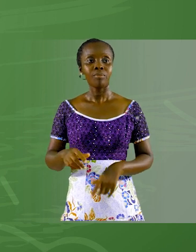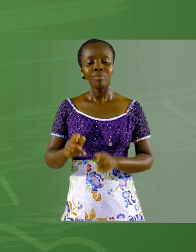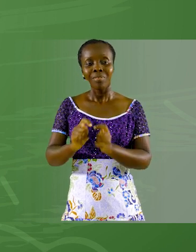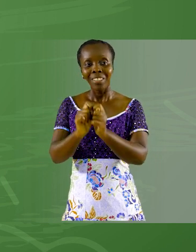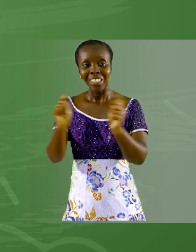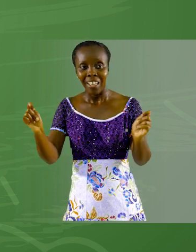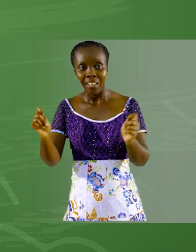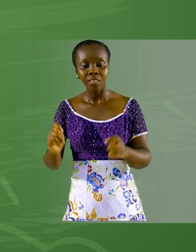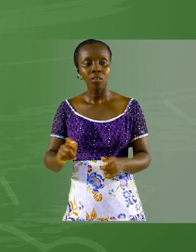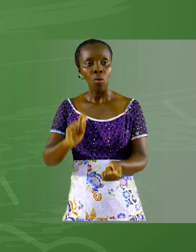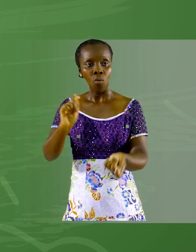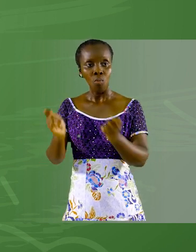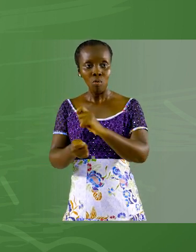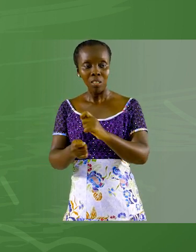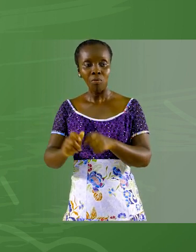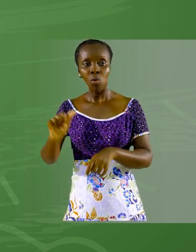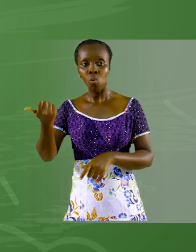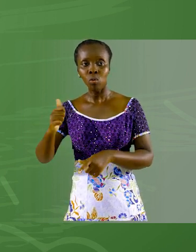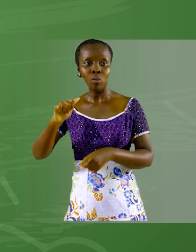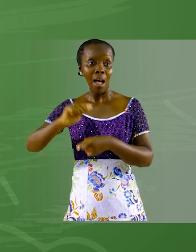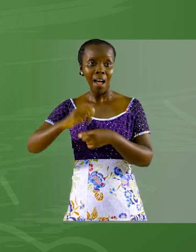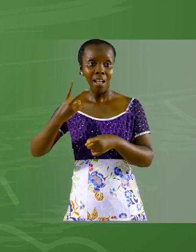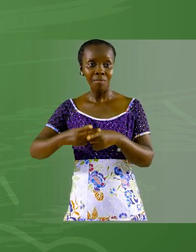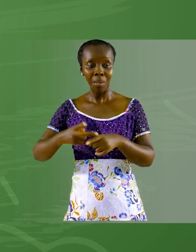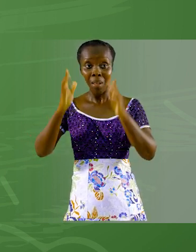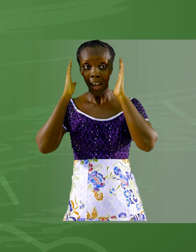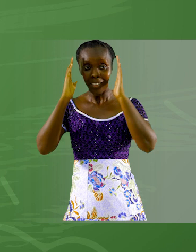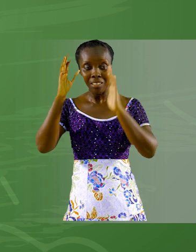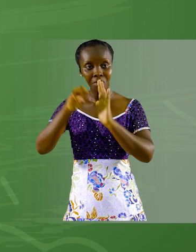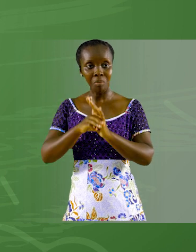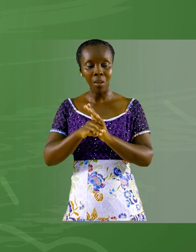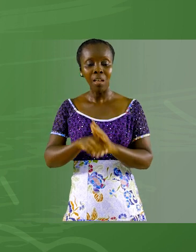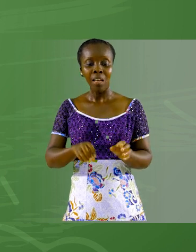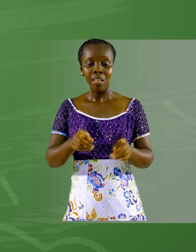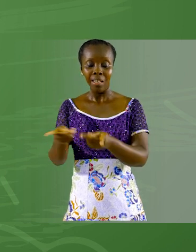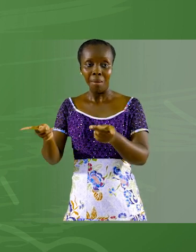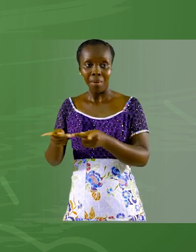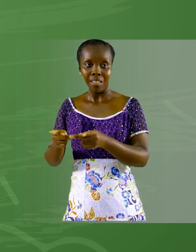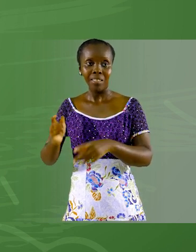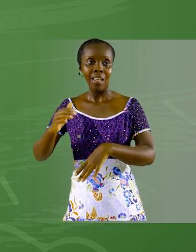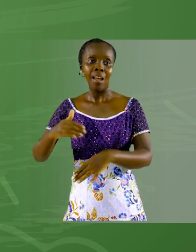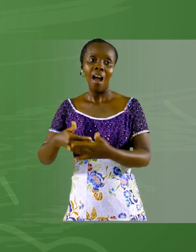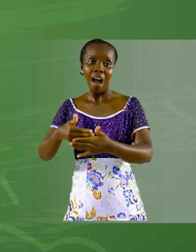qui modifie l'autre adverbe attentivement et il est placé avant.